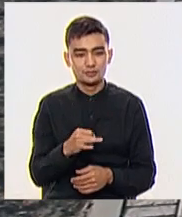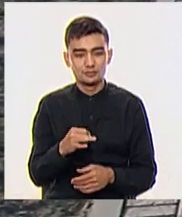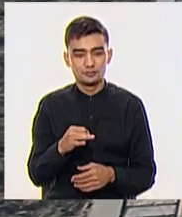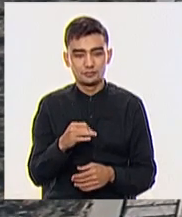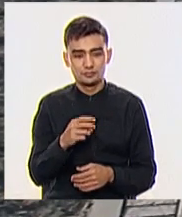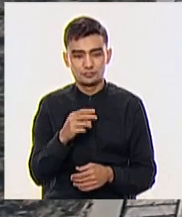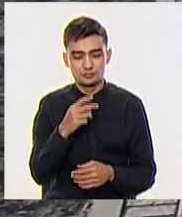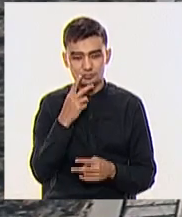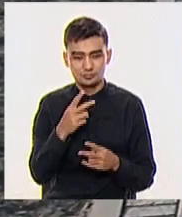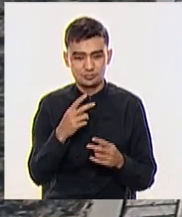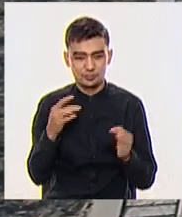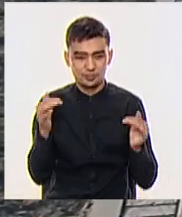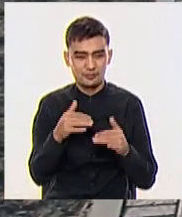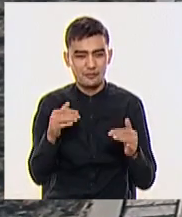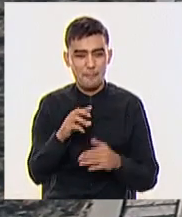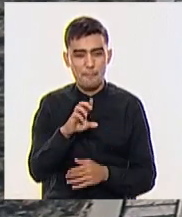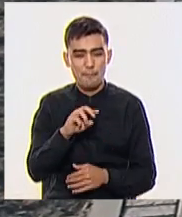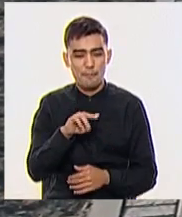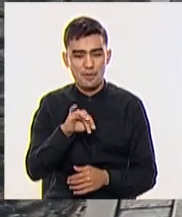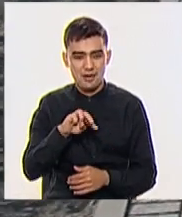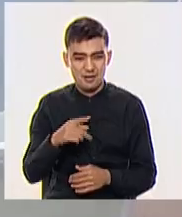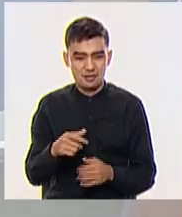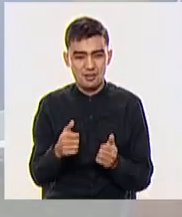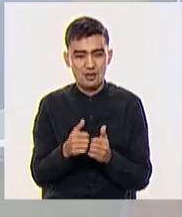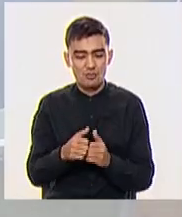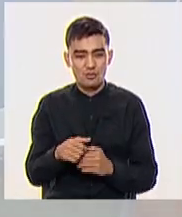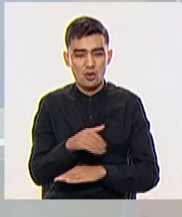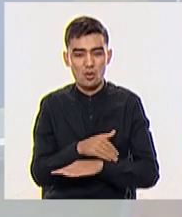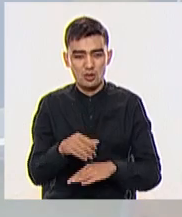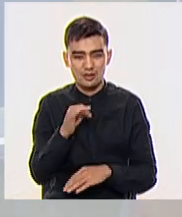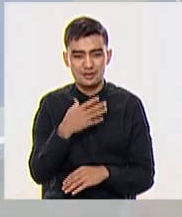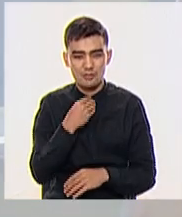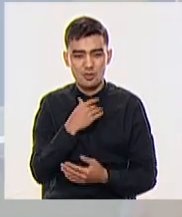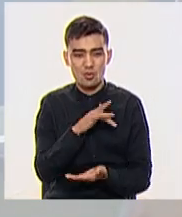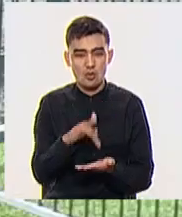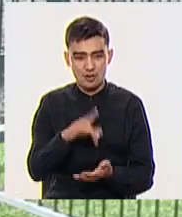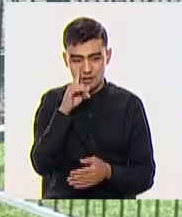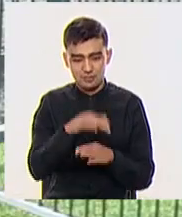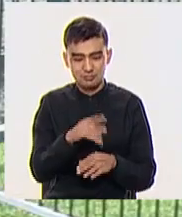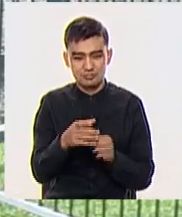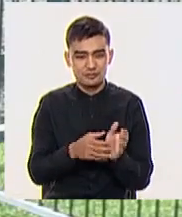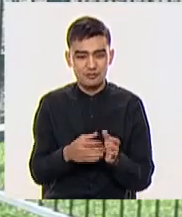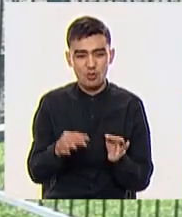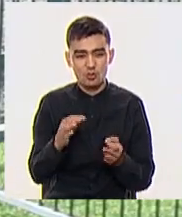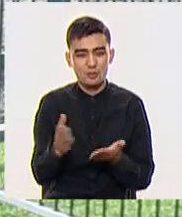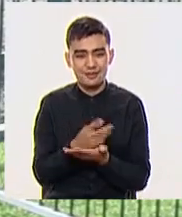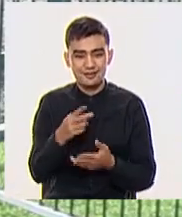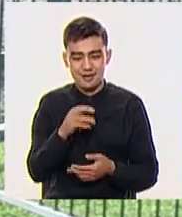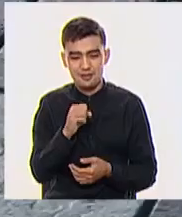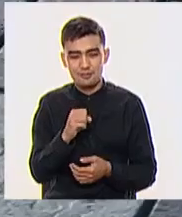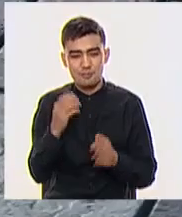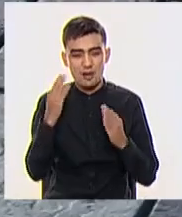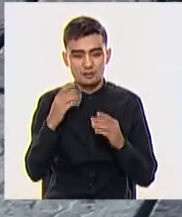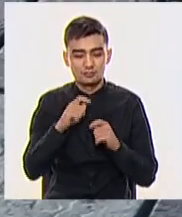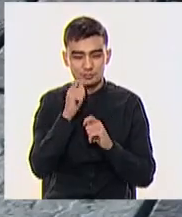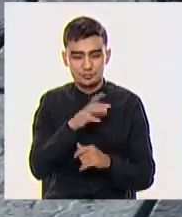Шам екі жағынан да, неге десем, жолдың дәл қасында. Семей қаласы әкімдігінің қызметкерлері осы кемшіліктерді жою үшін аллеяны тарту